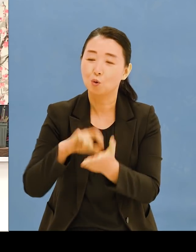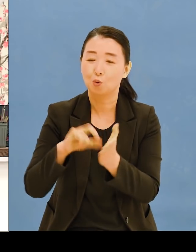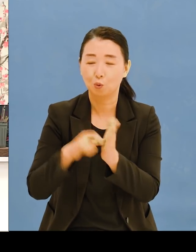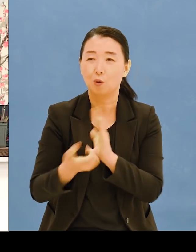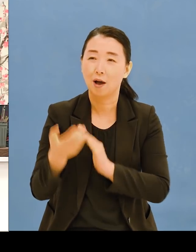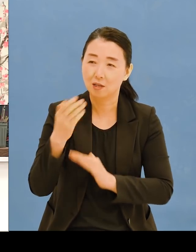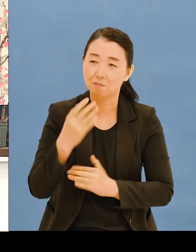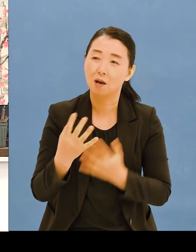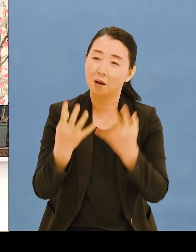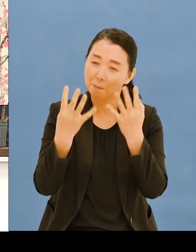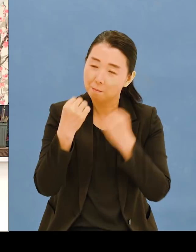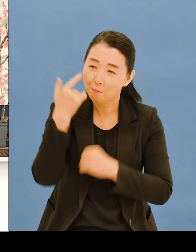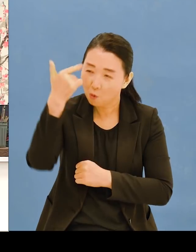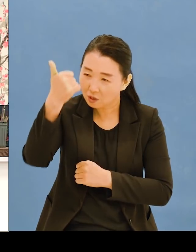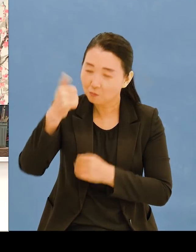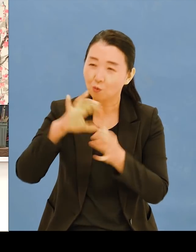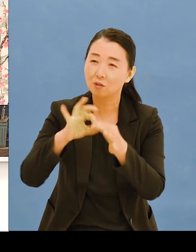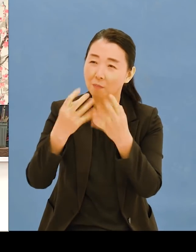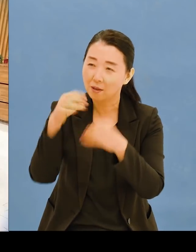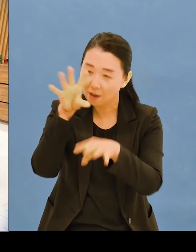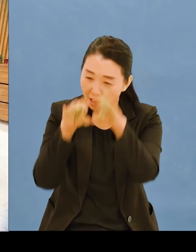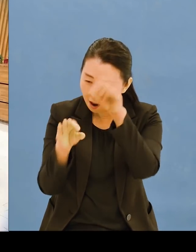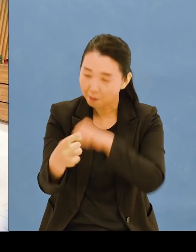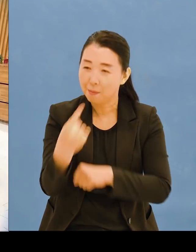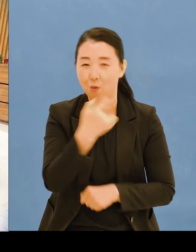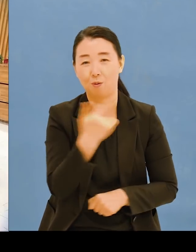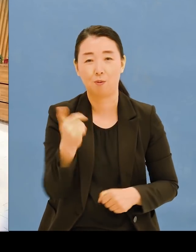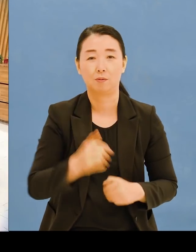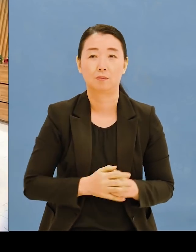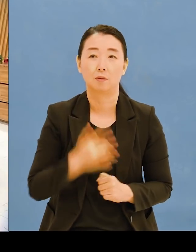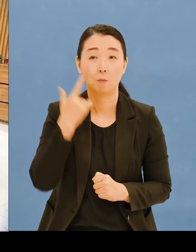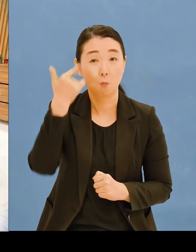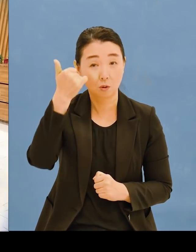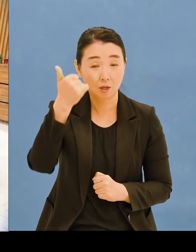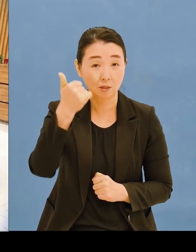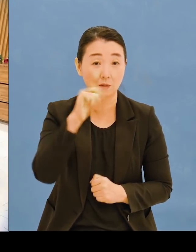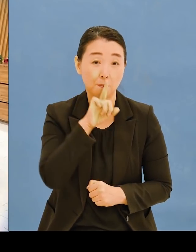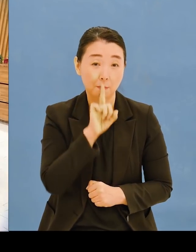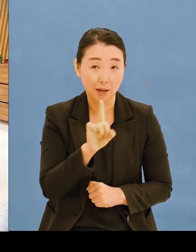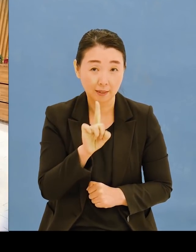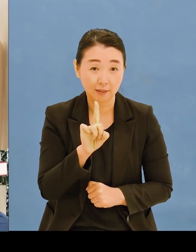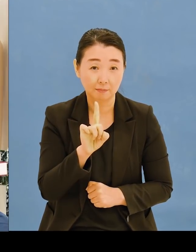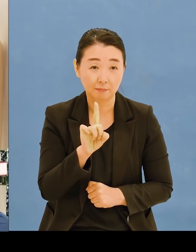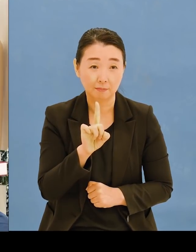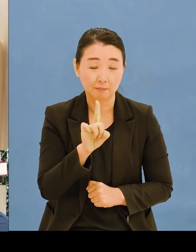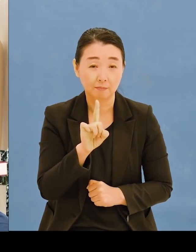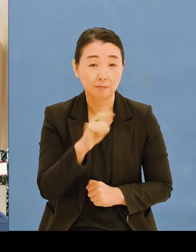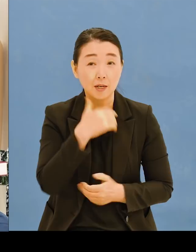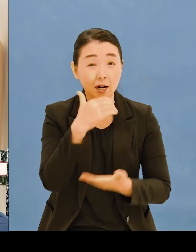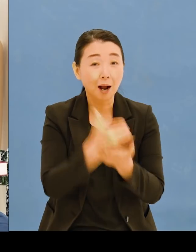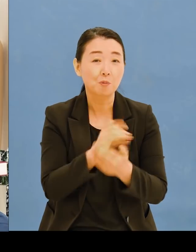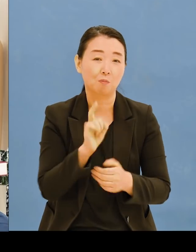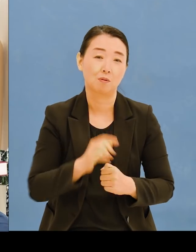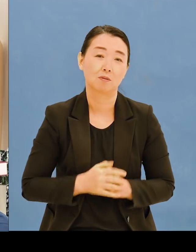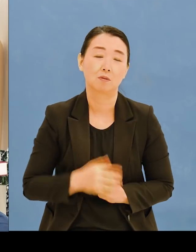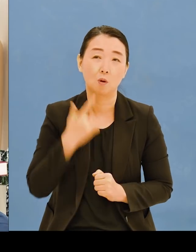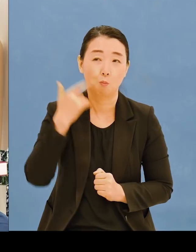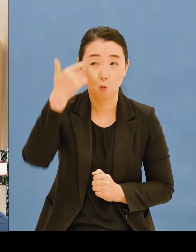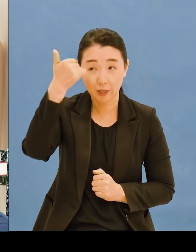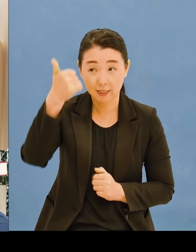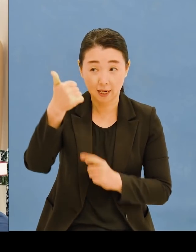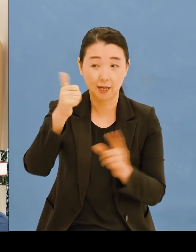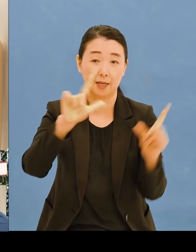많은 것들을 목사님 통해서 배웠어요. 그 말씀, 그 목사님이 어떤 말씀이 감동이 되던가요? 일단은 목회자의